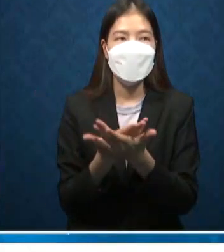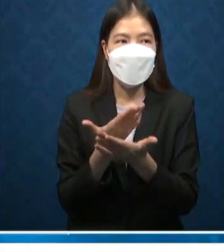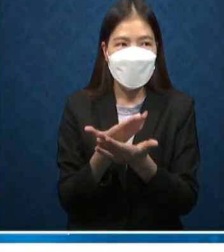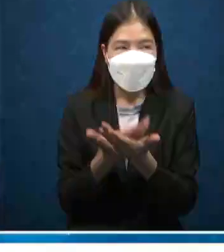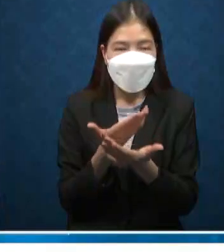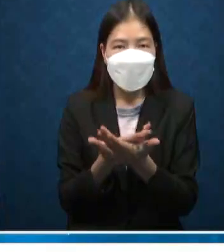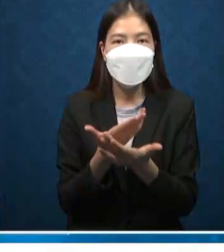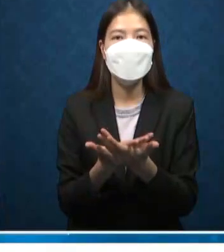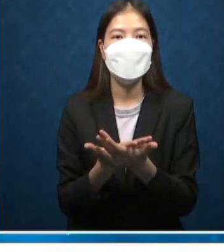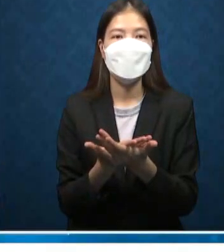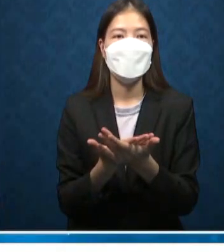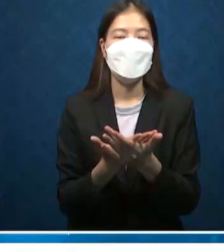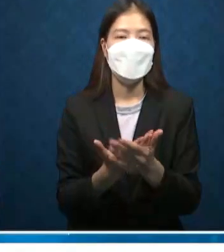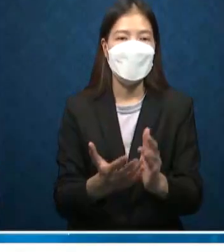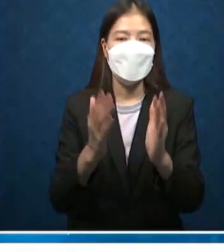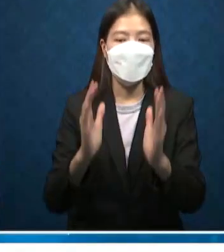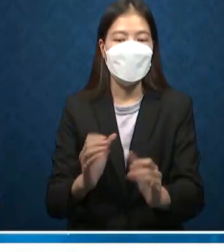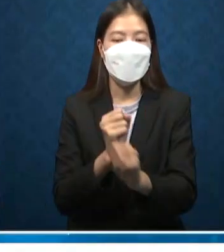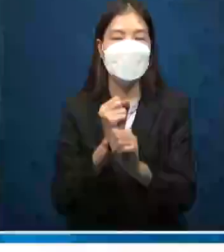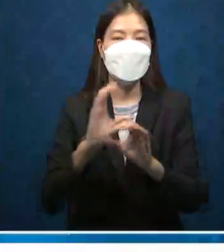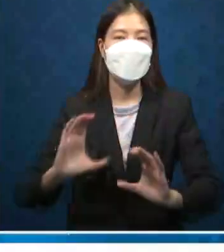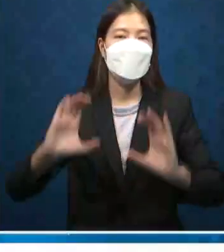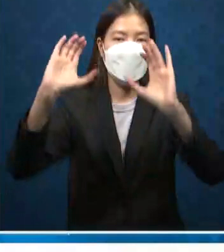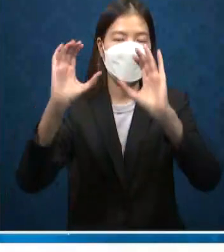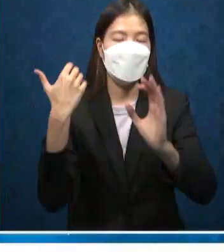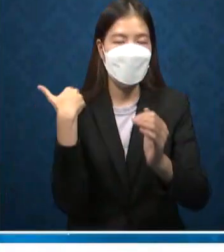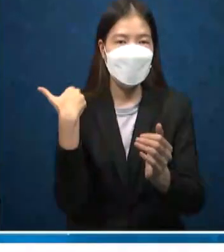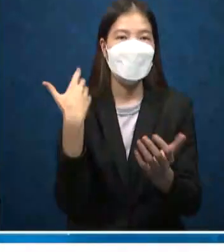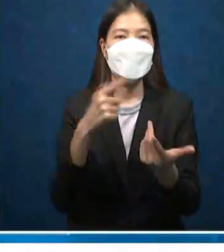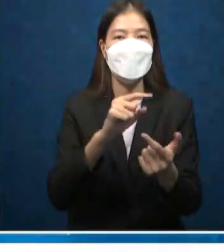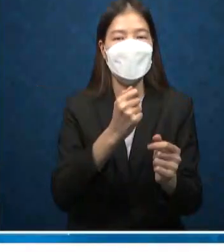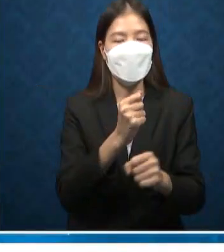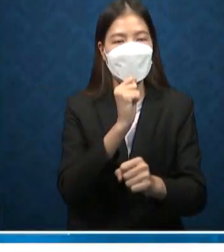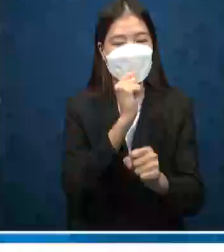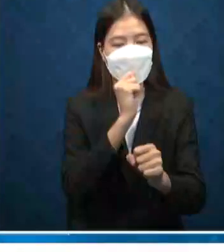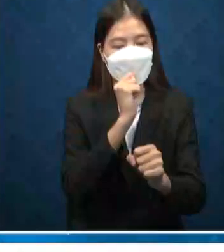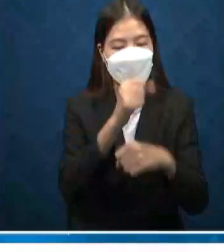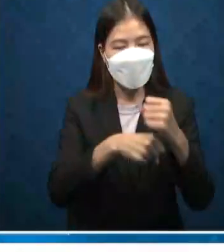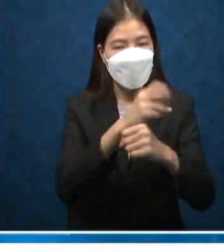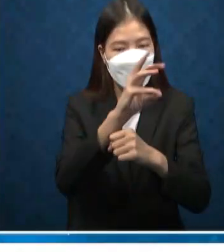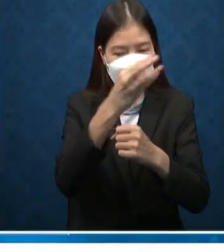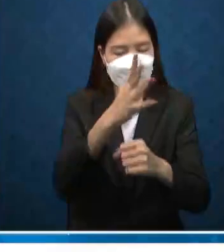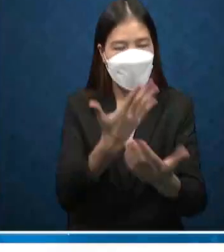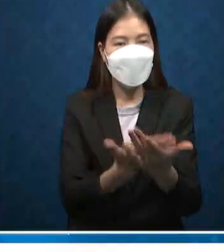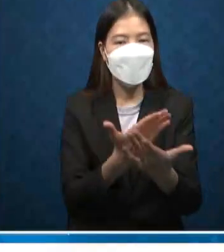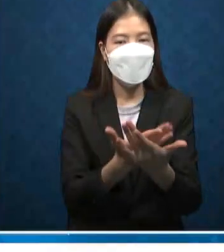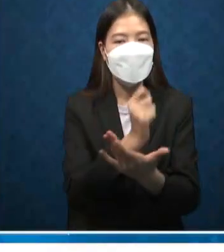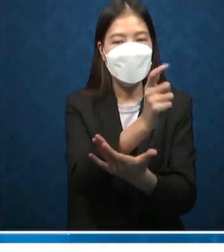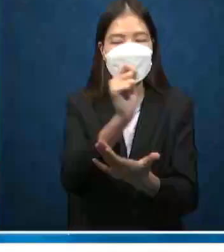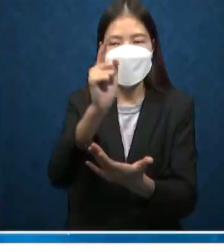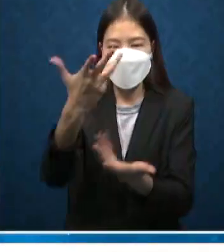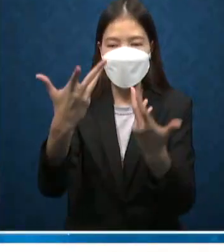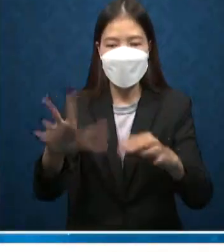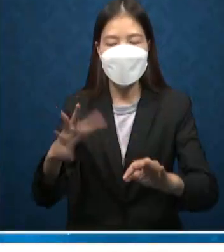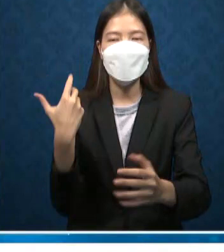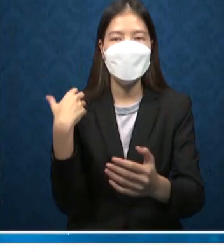ก็ค่ารักษาพยาบาลค่าราชการลูกจ้างและพนักงานของรัฐผมกราบเรียนว่าในงบ